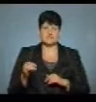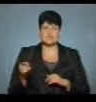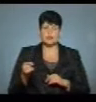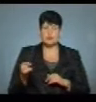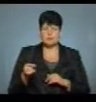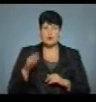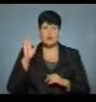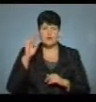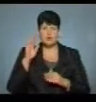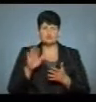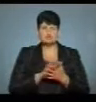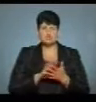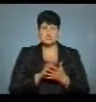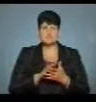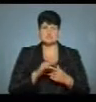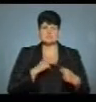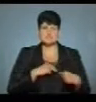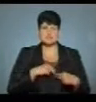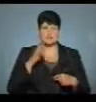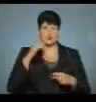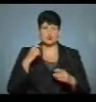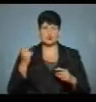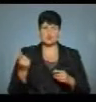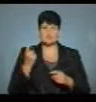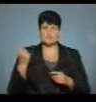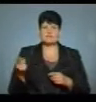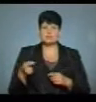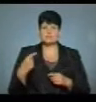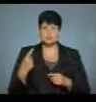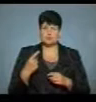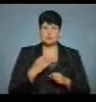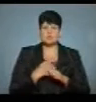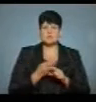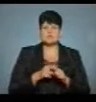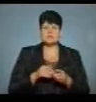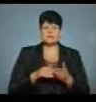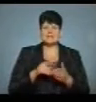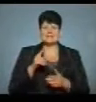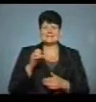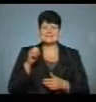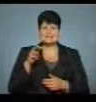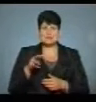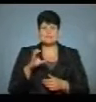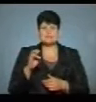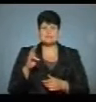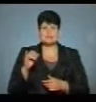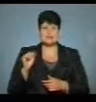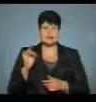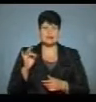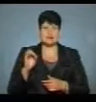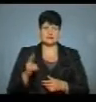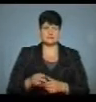словами, воду чистять працівники водного господарства Тернопільщини. Роблять це з допомогою земснаряду. Подробиці у сюжеті Світлани